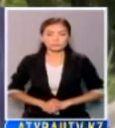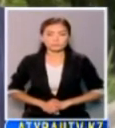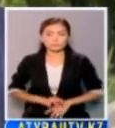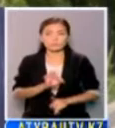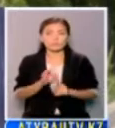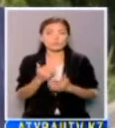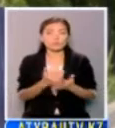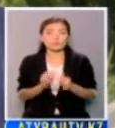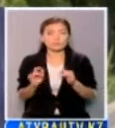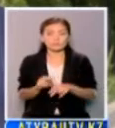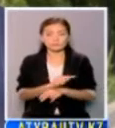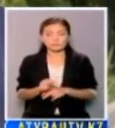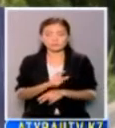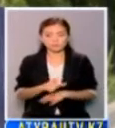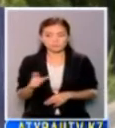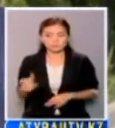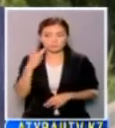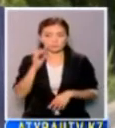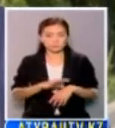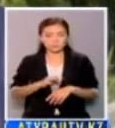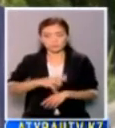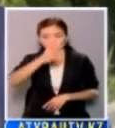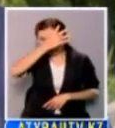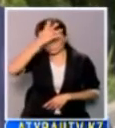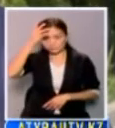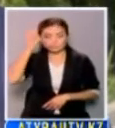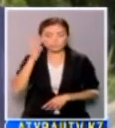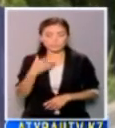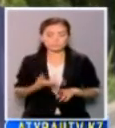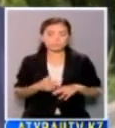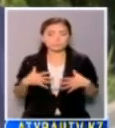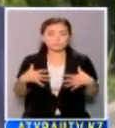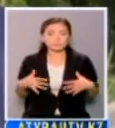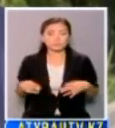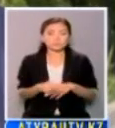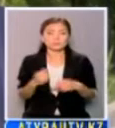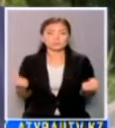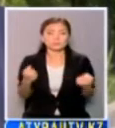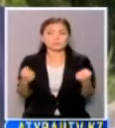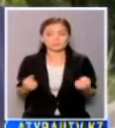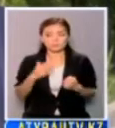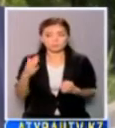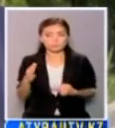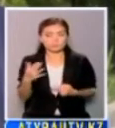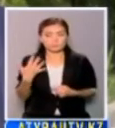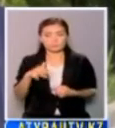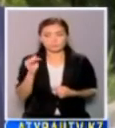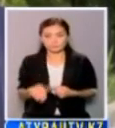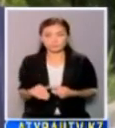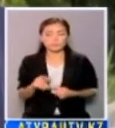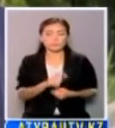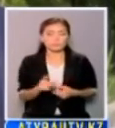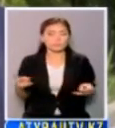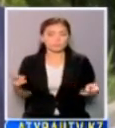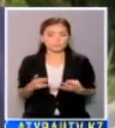Цель программы – реабилитация пациентов, переболевших коронавирусной инфекцией и пневмонией. На сегодня в Атырау около 5000